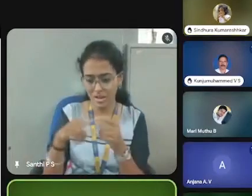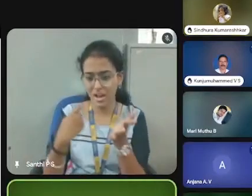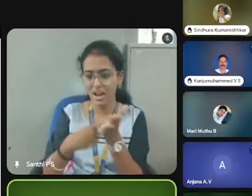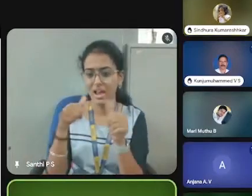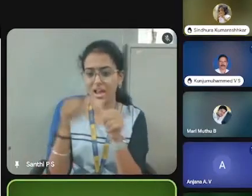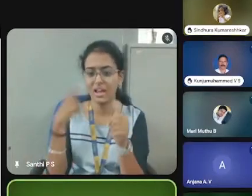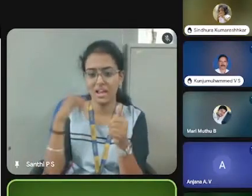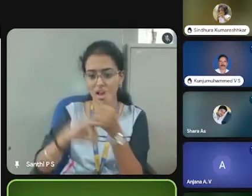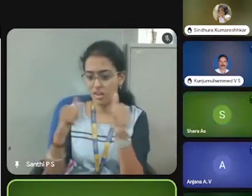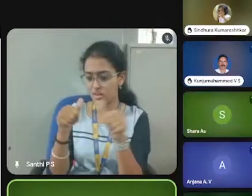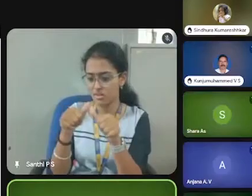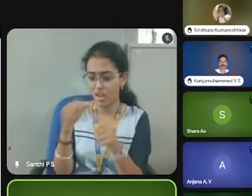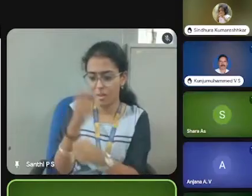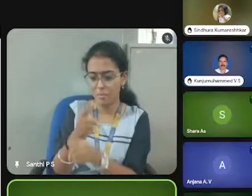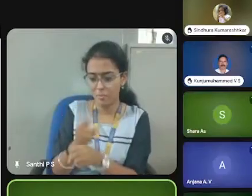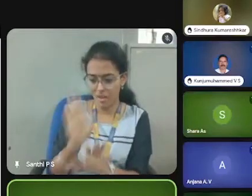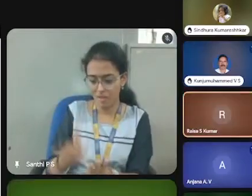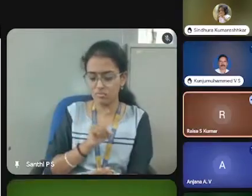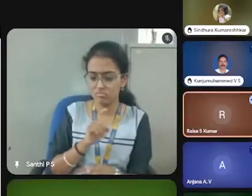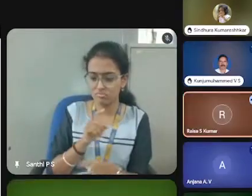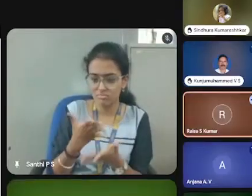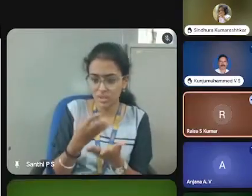ഒന്ന് ആൻസർ ചെയ്യാൻ സാധിക്കുമോ?